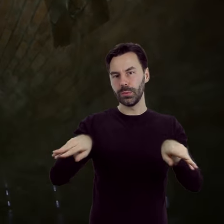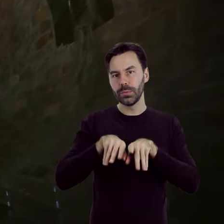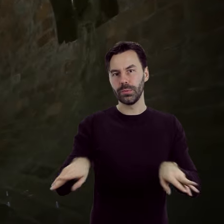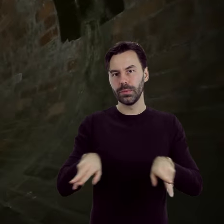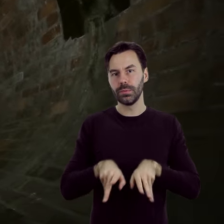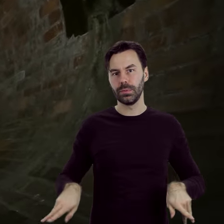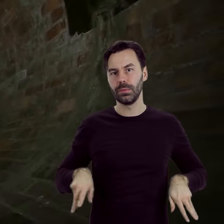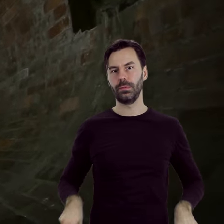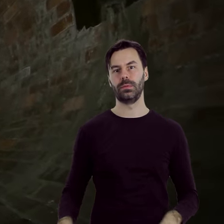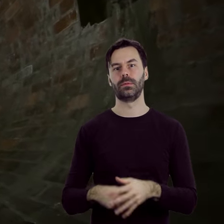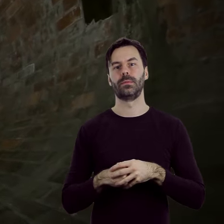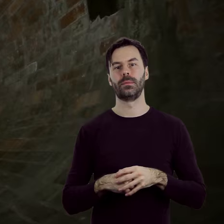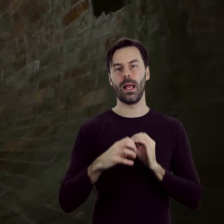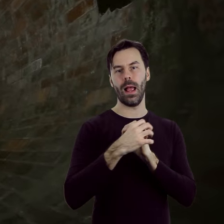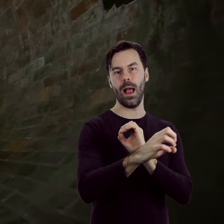deszczówką innych kanałów.